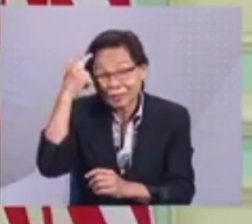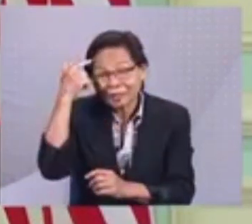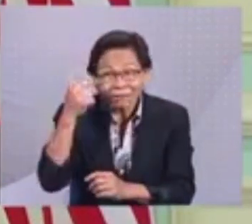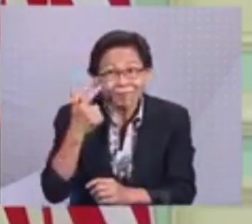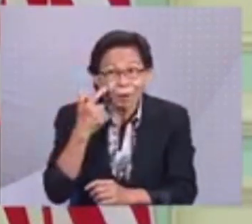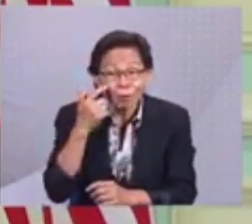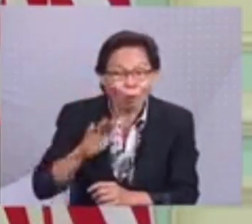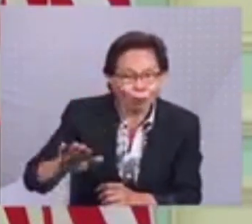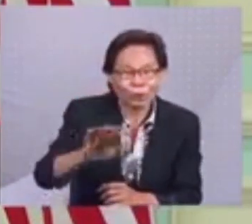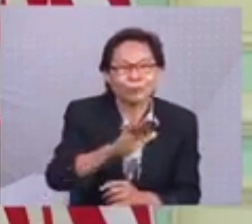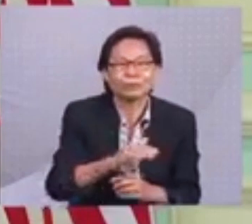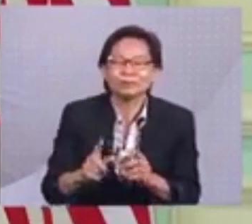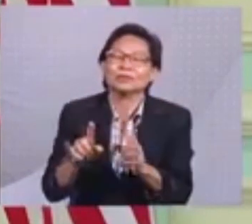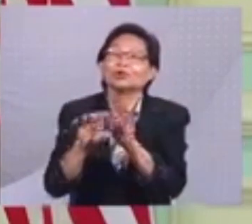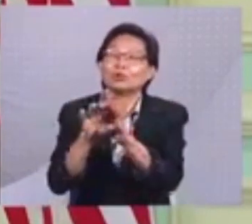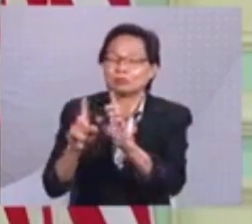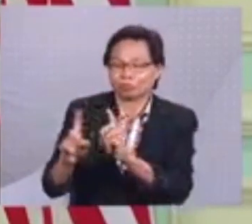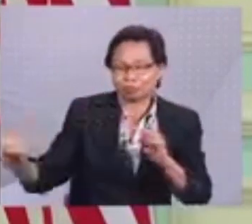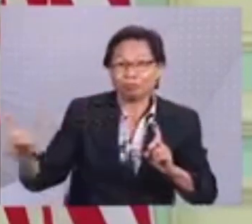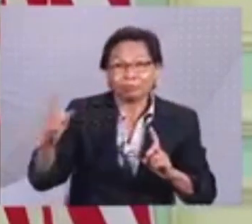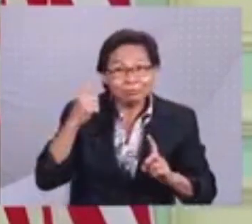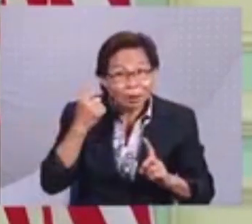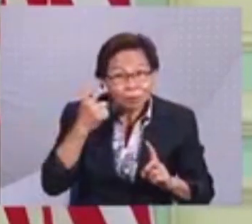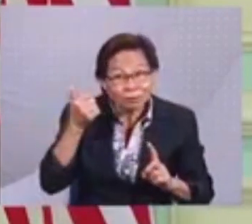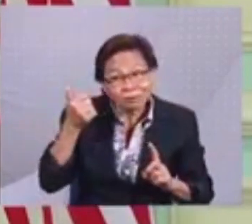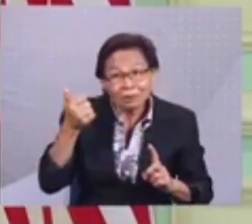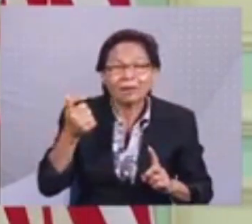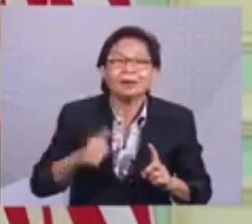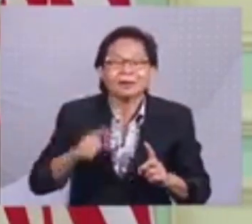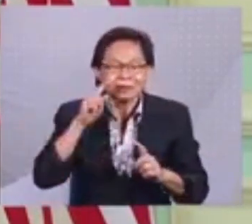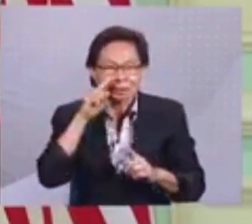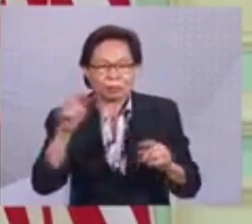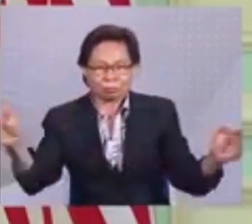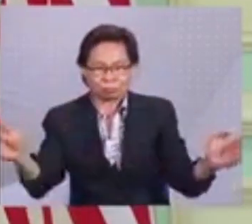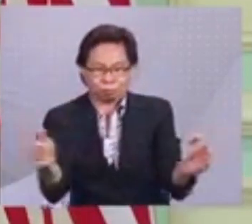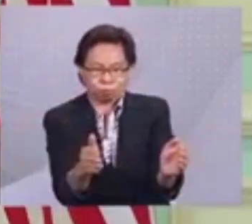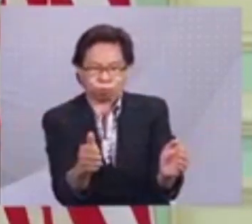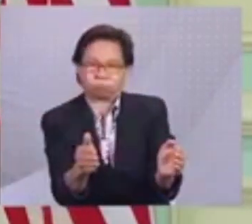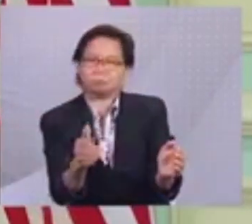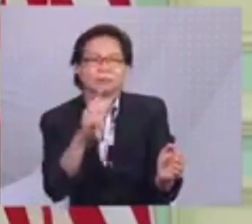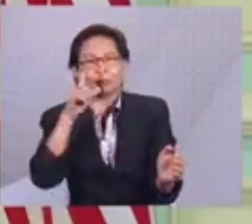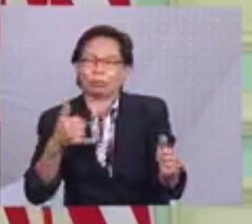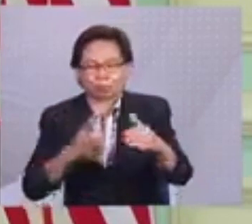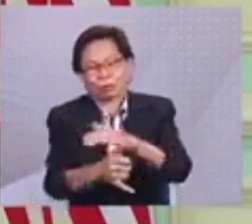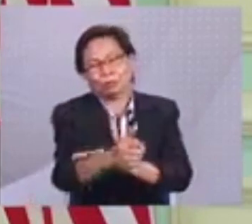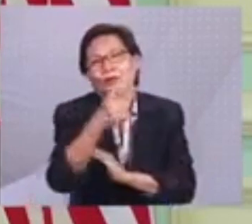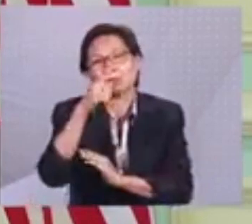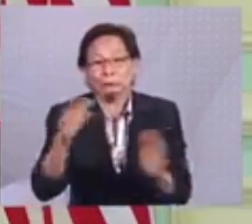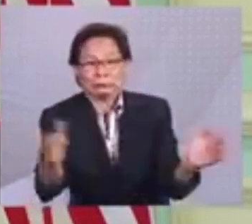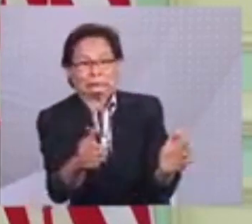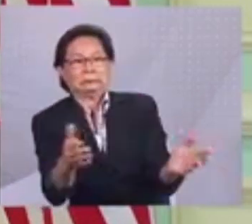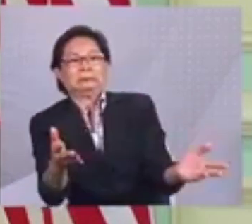SOP seperti penjarakan sosial. Jadi kalau dah nampak kawasan tu sempit, saya percaya tak perlu masuk lagi. Ya,